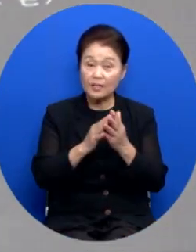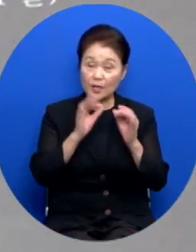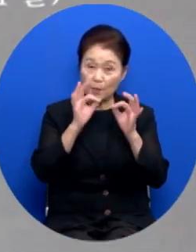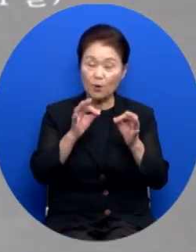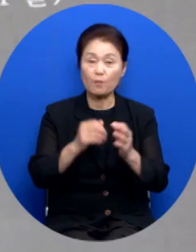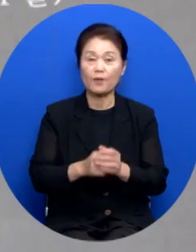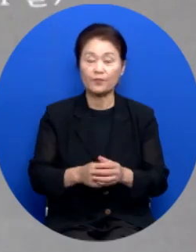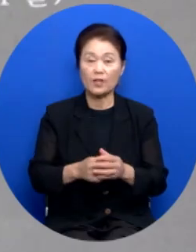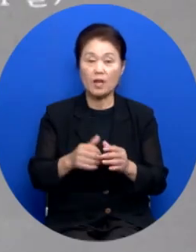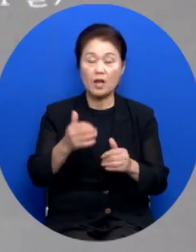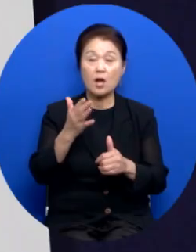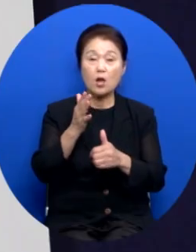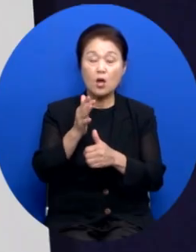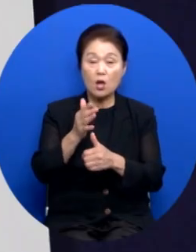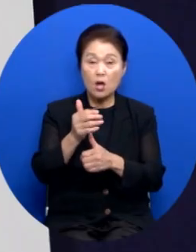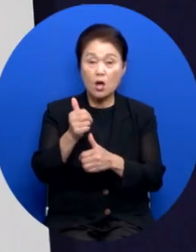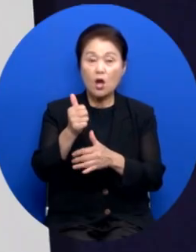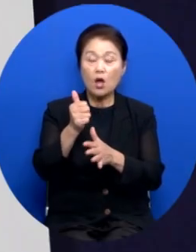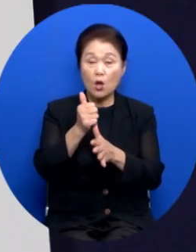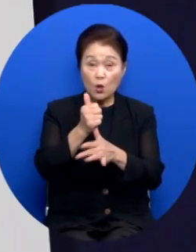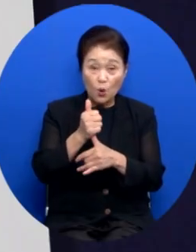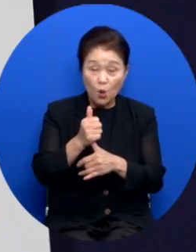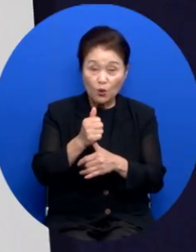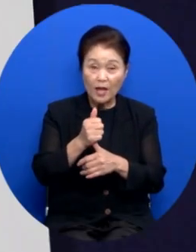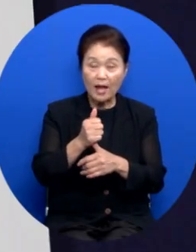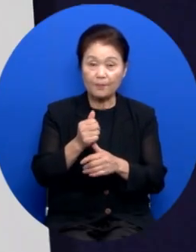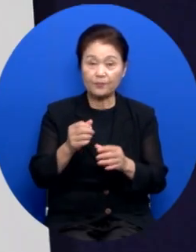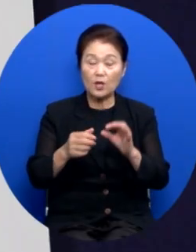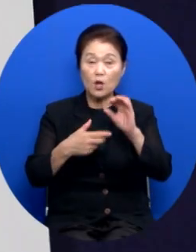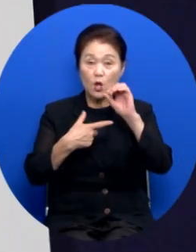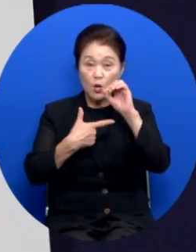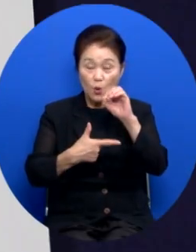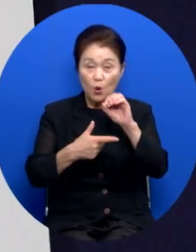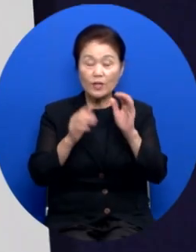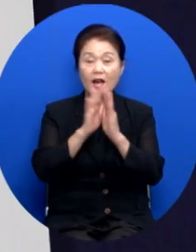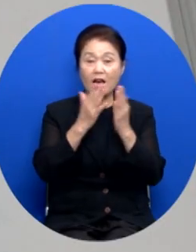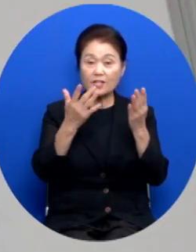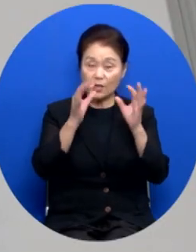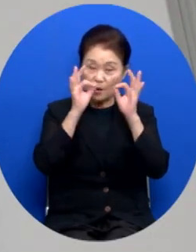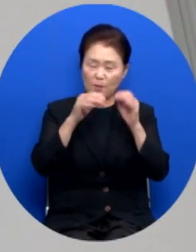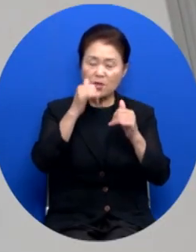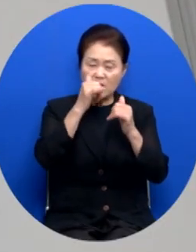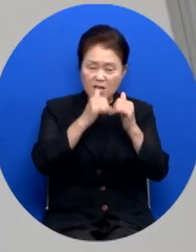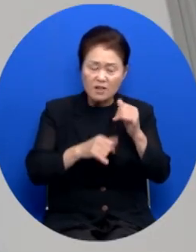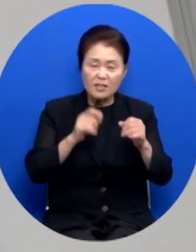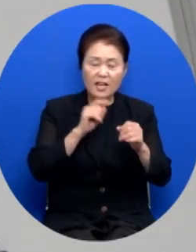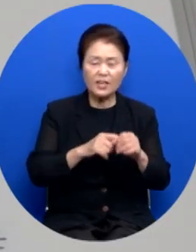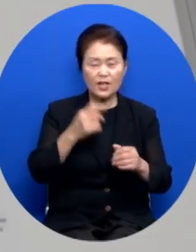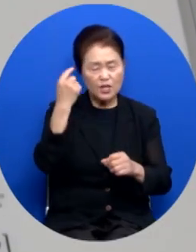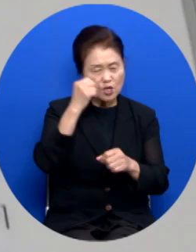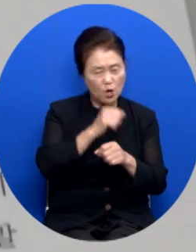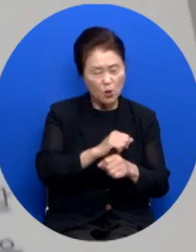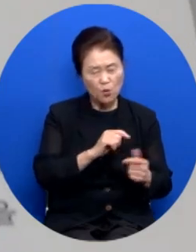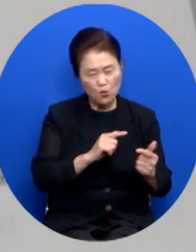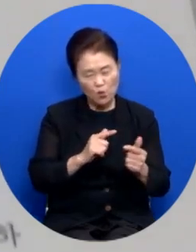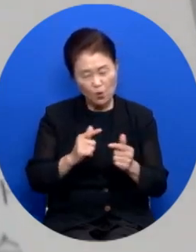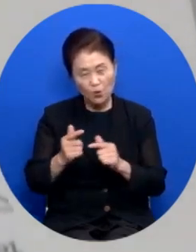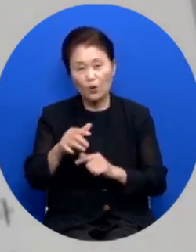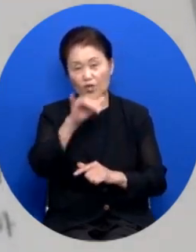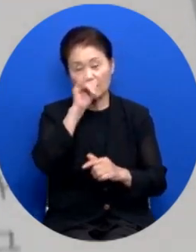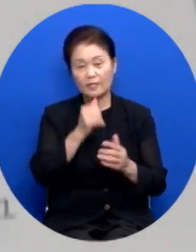전도 여정이 담긴 요나서를 성경적 연구와 신학적 연구, 역사적 연구까지 다각도로